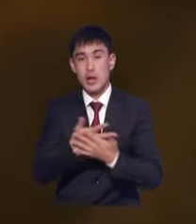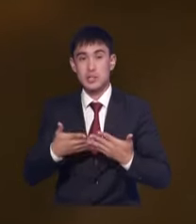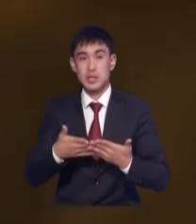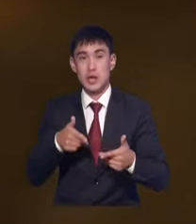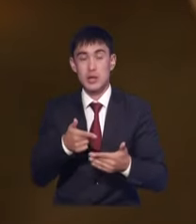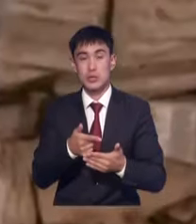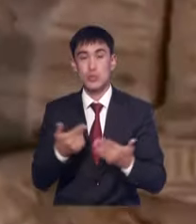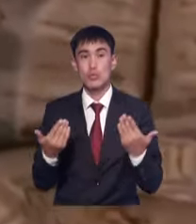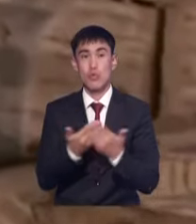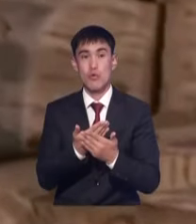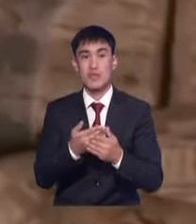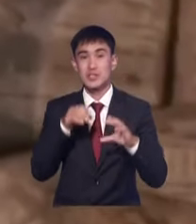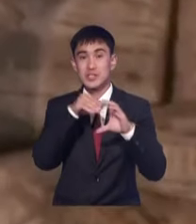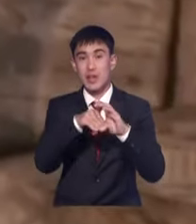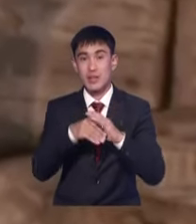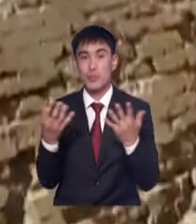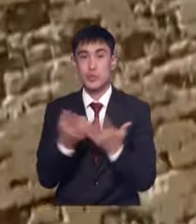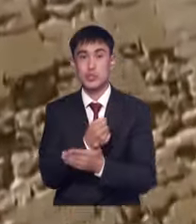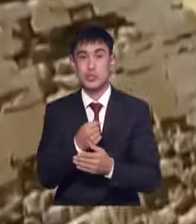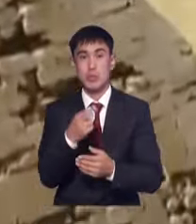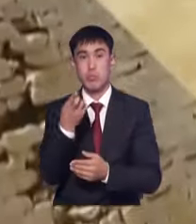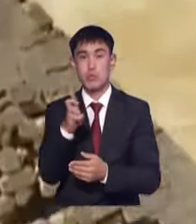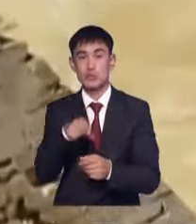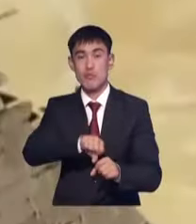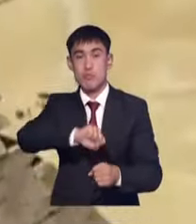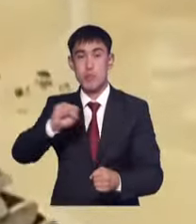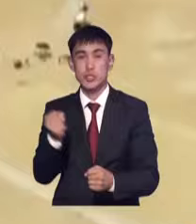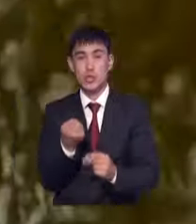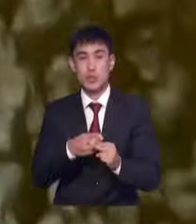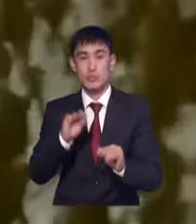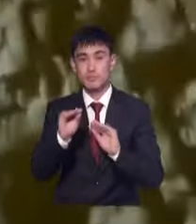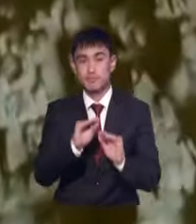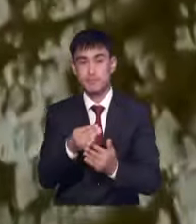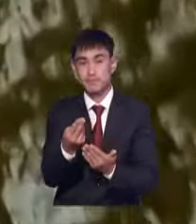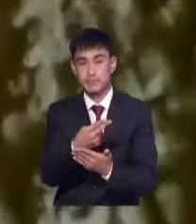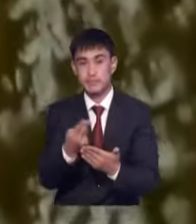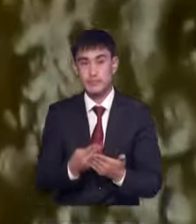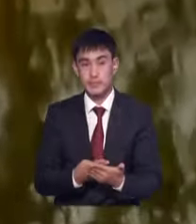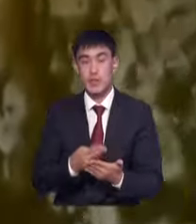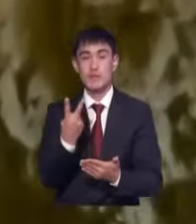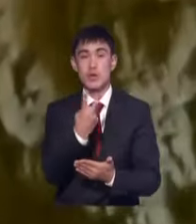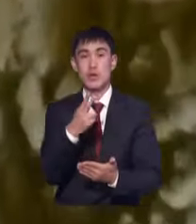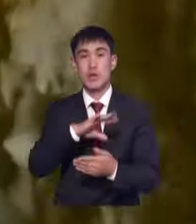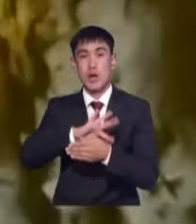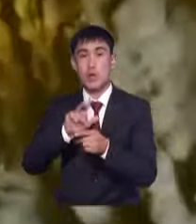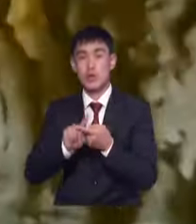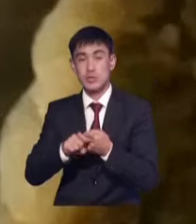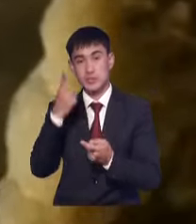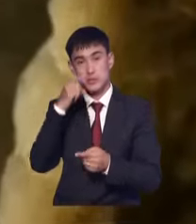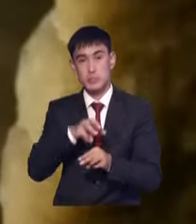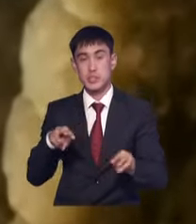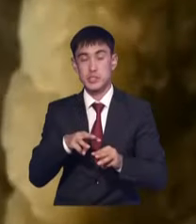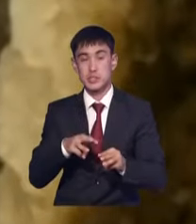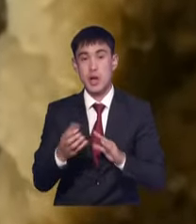эпохи Нового Царства. Миссия обнаружила длинный бронзовый меч, украшенный гравюрами картуша короля Рамзеса II, говорится в сообщении